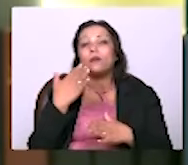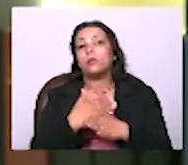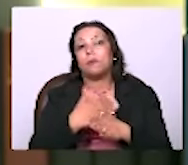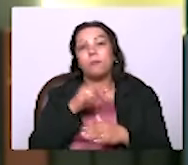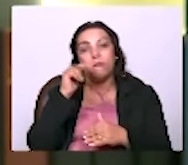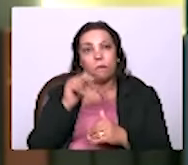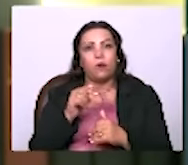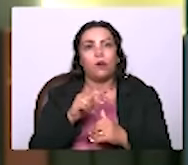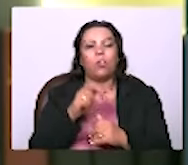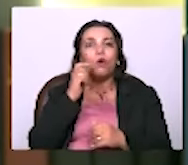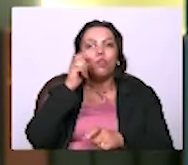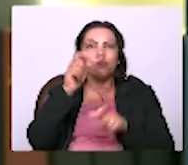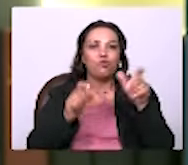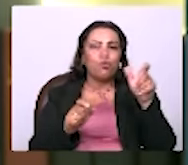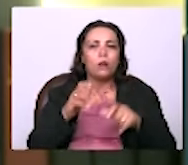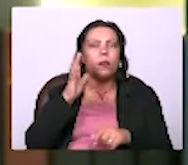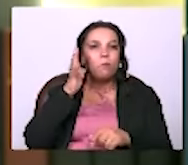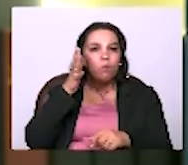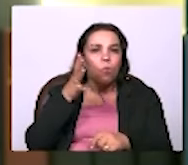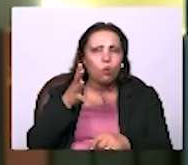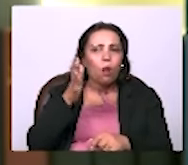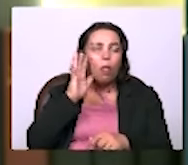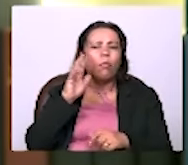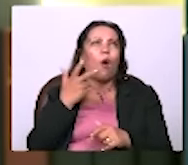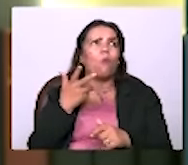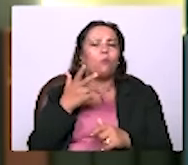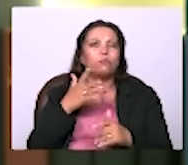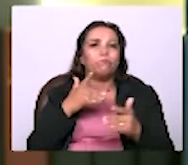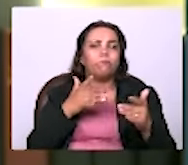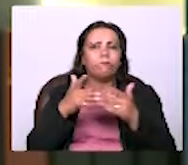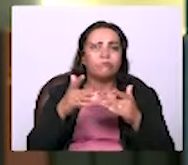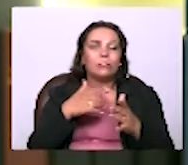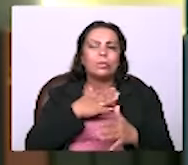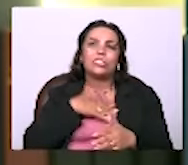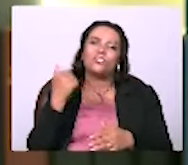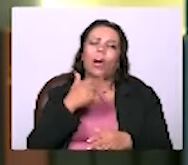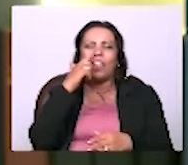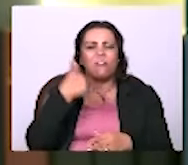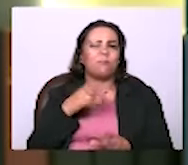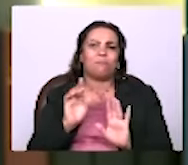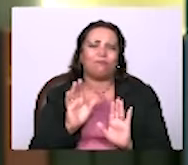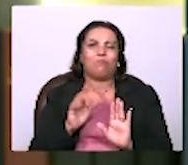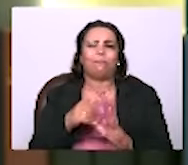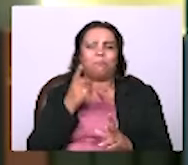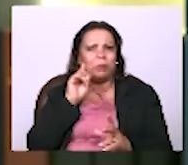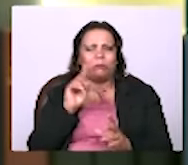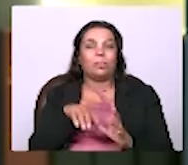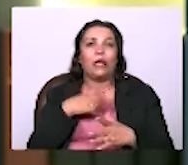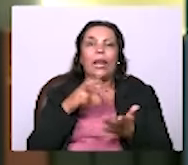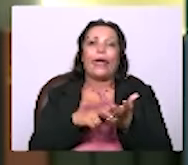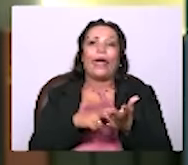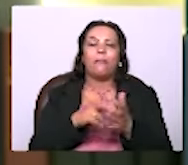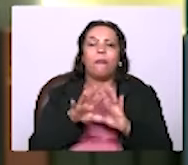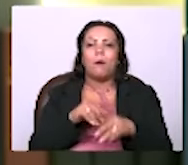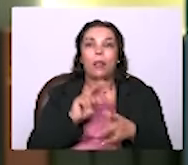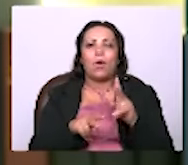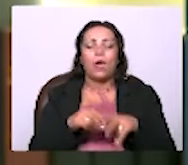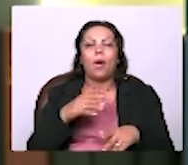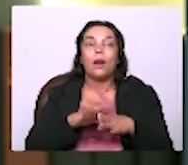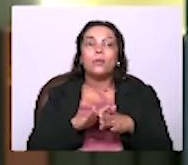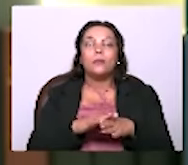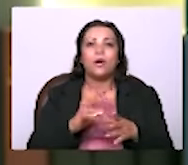سبب الشخصيه المتردده عدم الثقه بالنفس مش واثق في نفسه خايف انه ياخد اي حاجه او